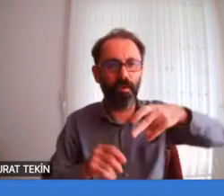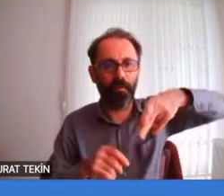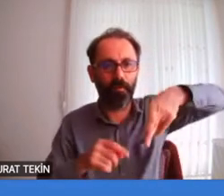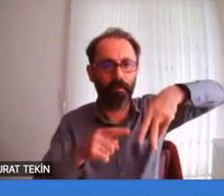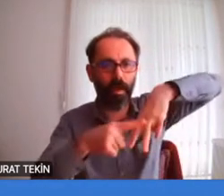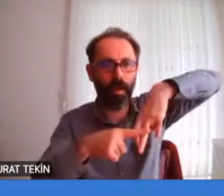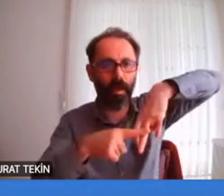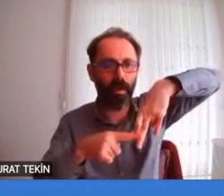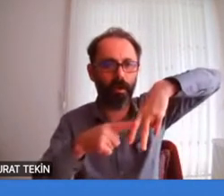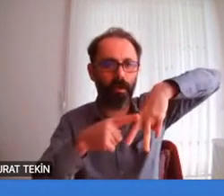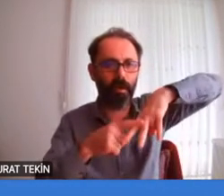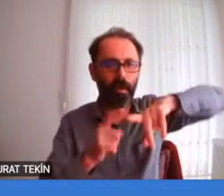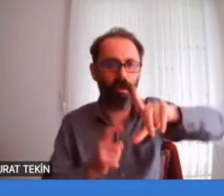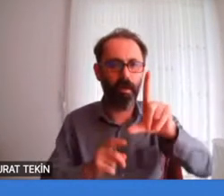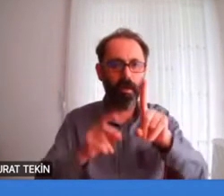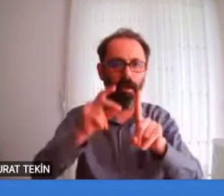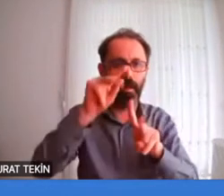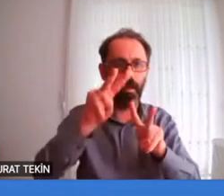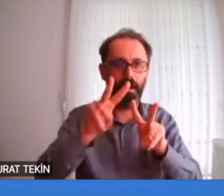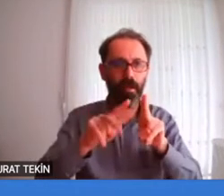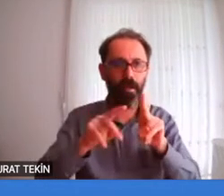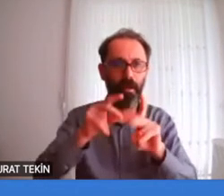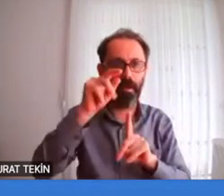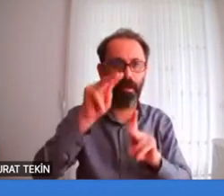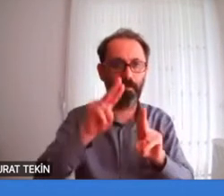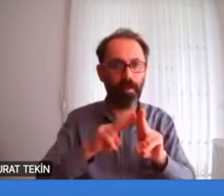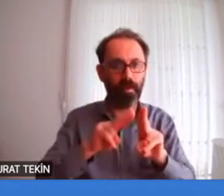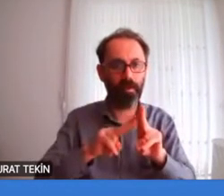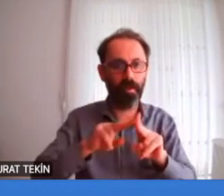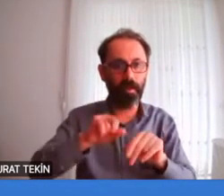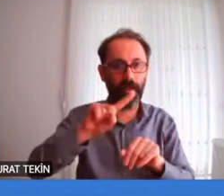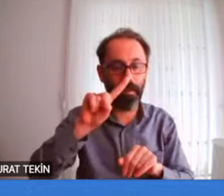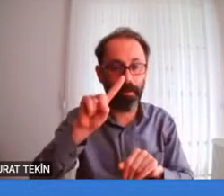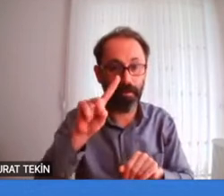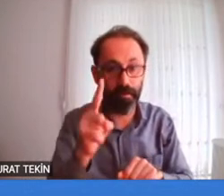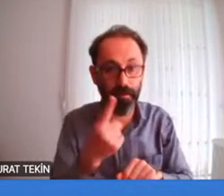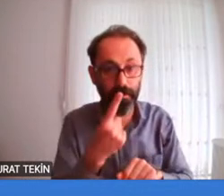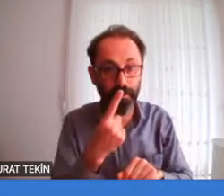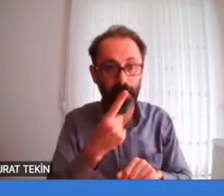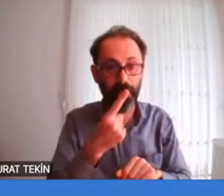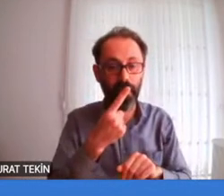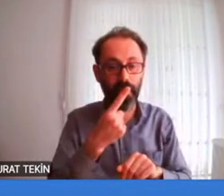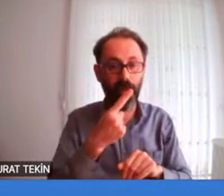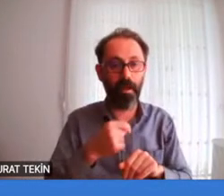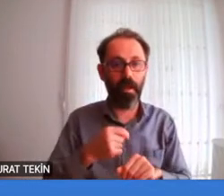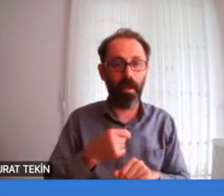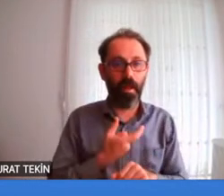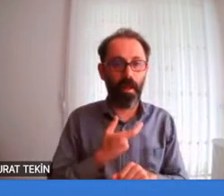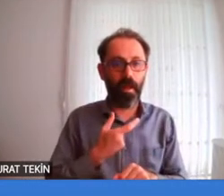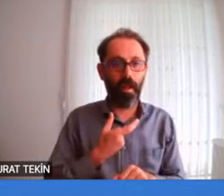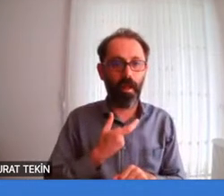tek altın madalya kazanmış bir takımı biz Türkiye'de dahi kazanmamış bir haldeyiz.